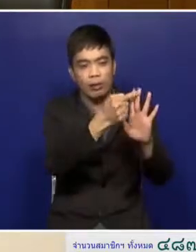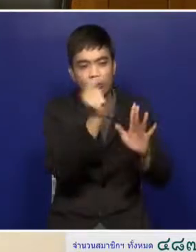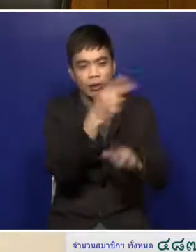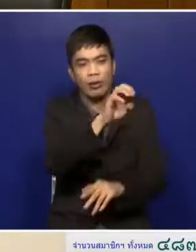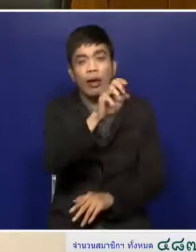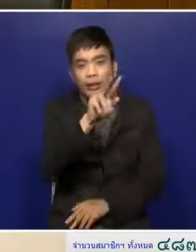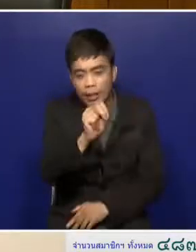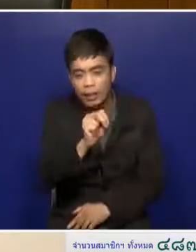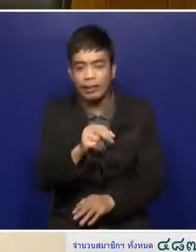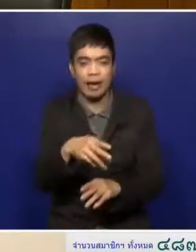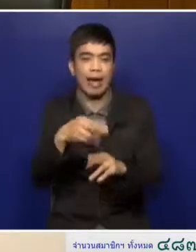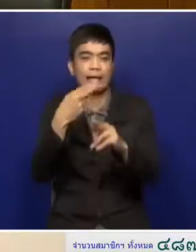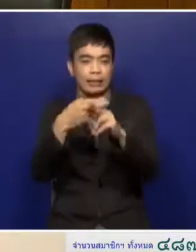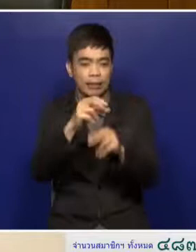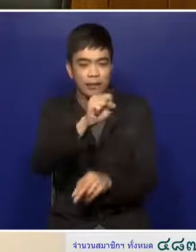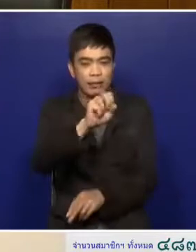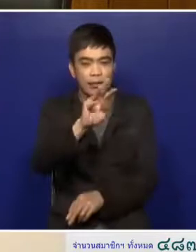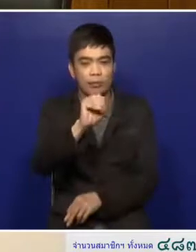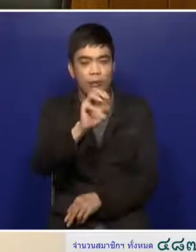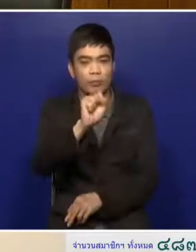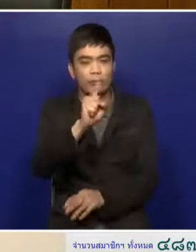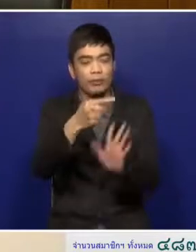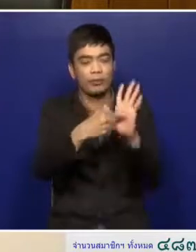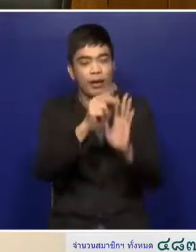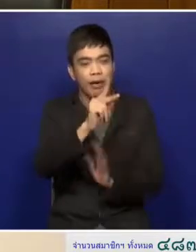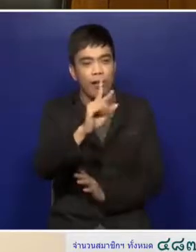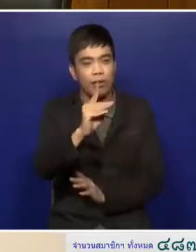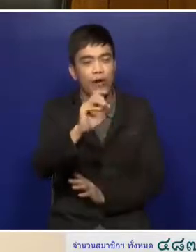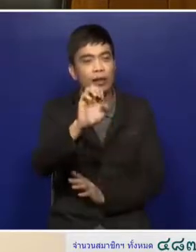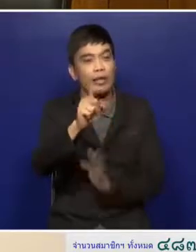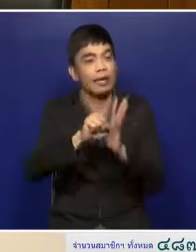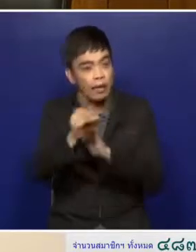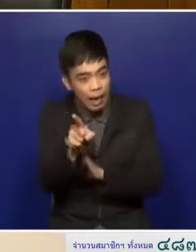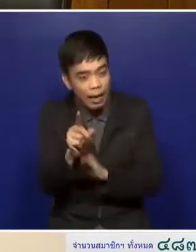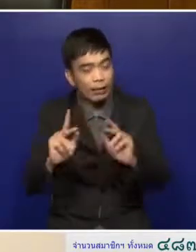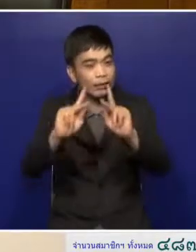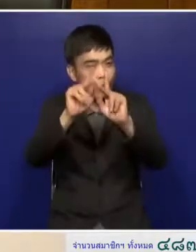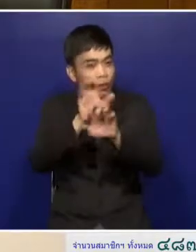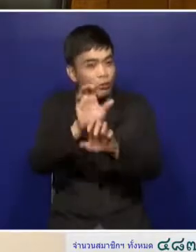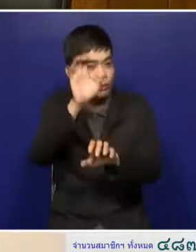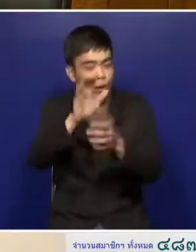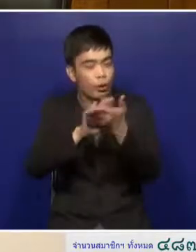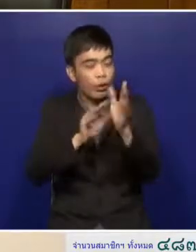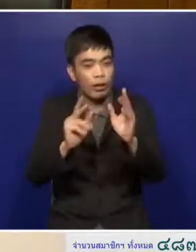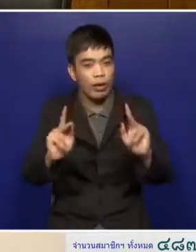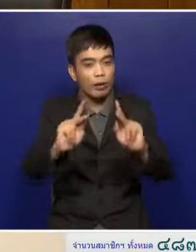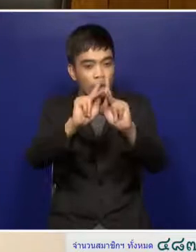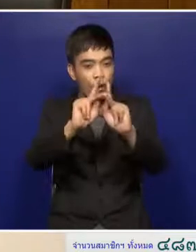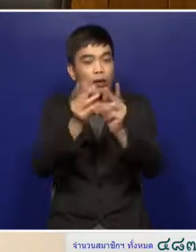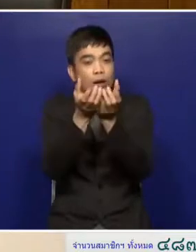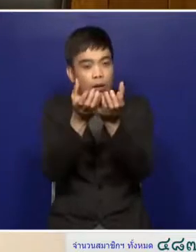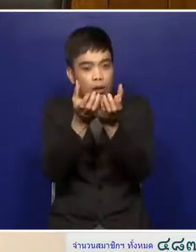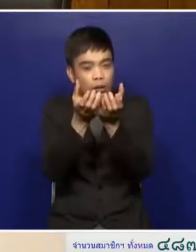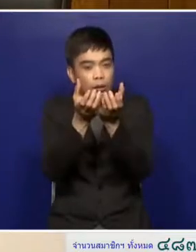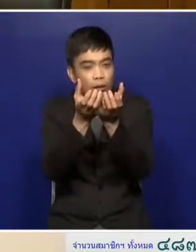ท่านรัฐมนตรีสมศักดิ์เทพสุทินท่านรัฐมนตรีว่าการกระทรวงยุติธรรมแล้วก็ทุกท่านเพื่อนสมาชิกที่ได้ให้